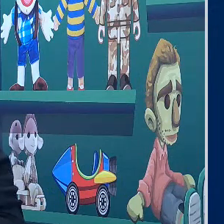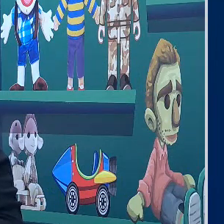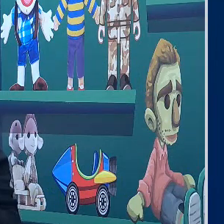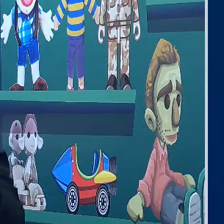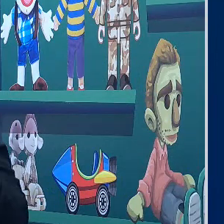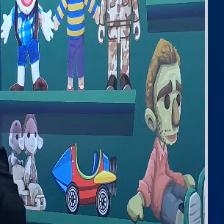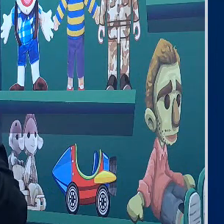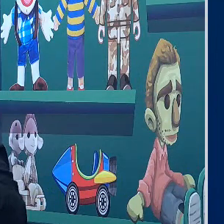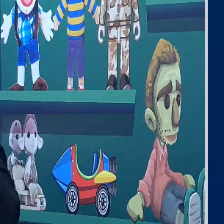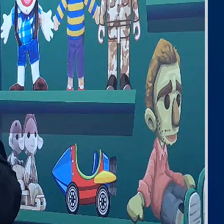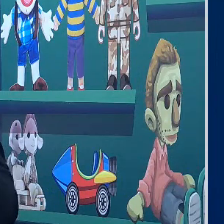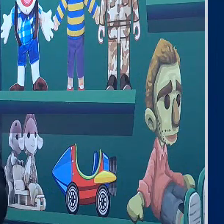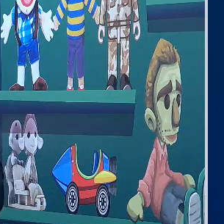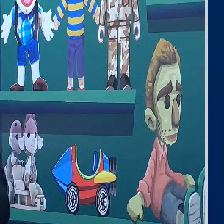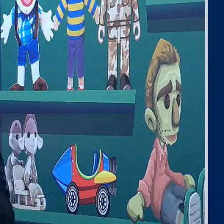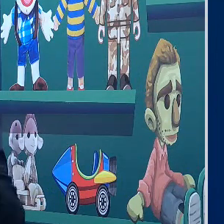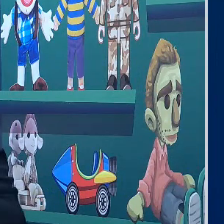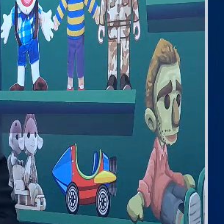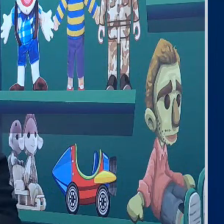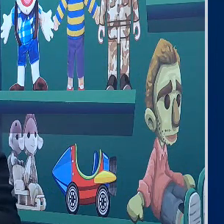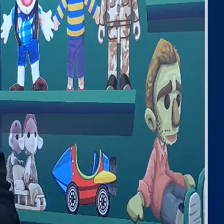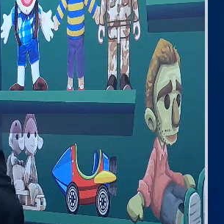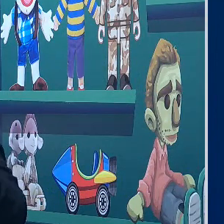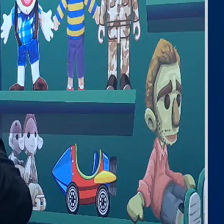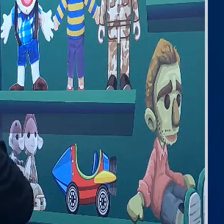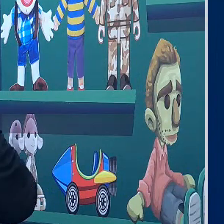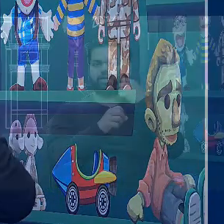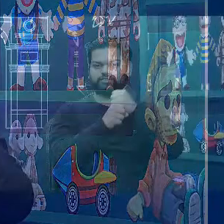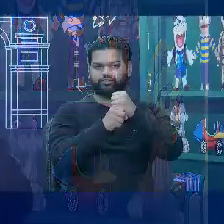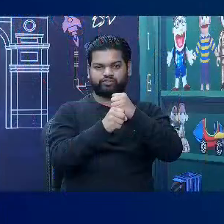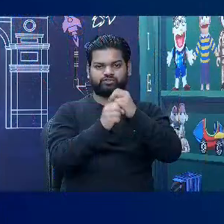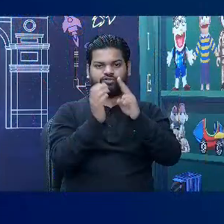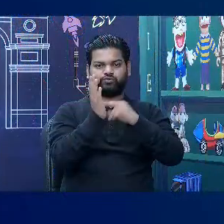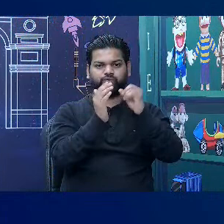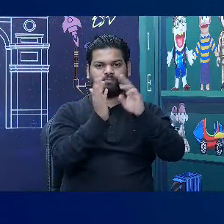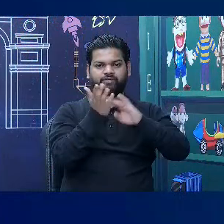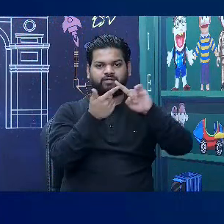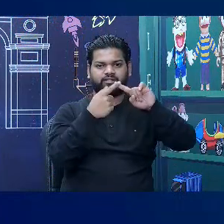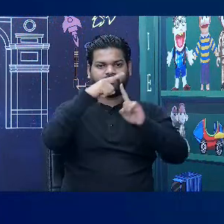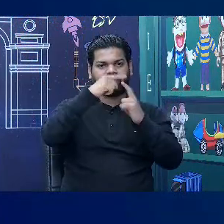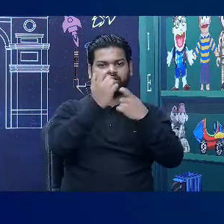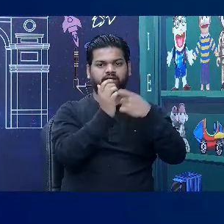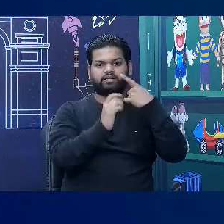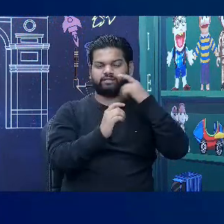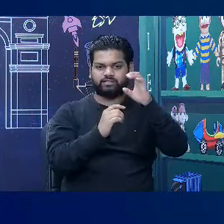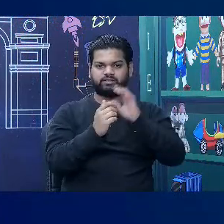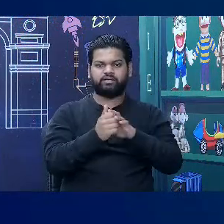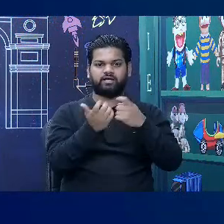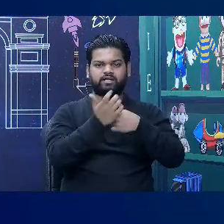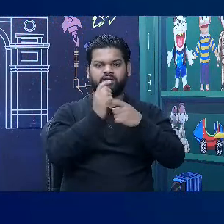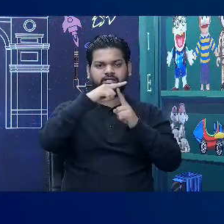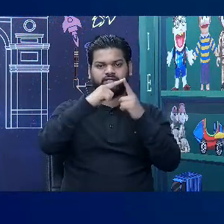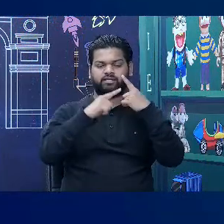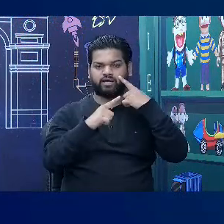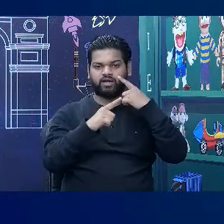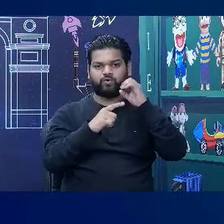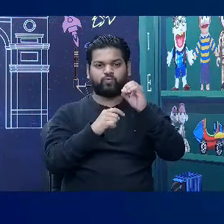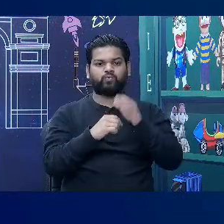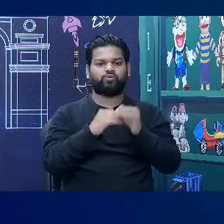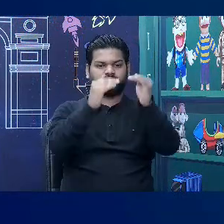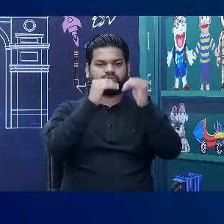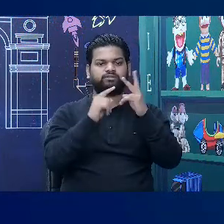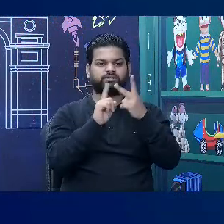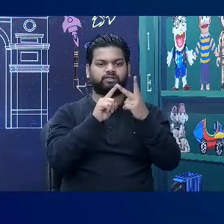हैं, फर्स्ट वन है ट्रिग्नोमेट्रिक रेशियोज, यस, सेकंड है हाइपोटेन्यूज,